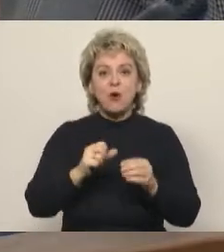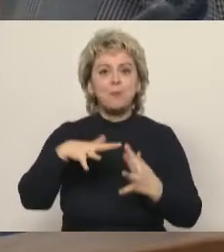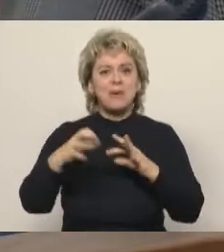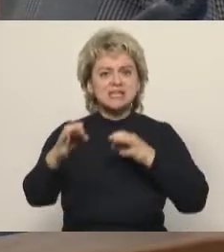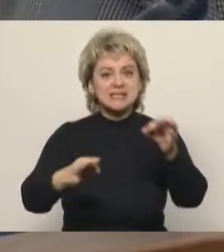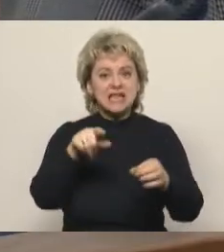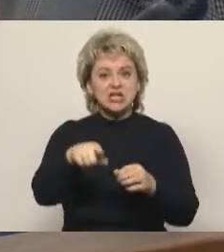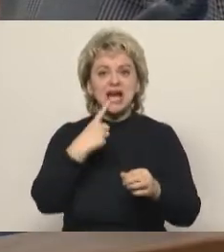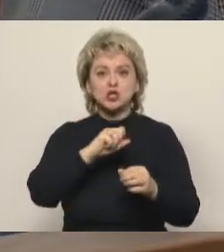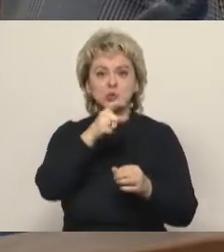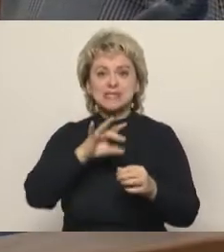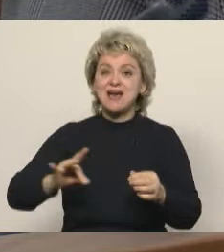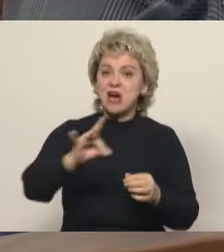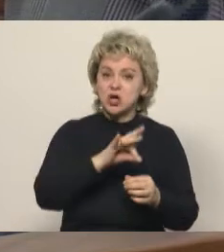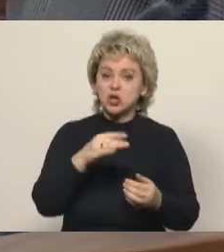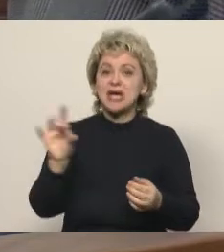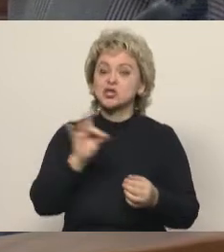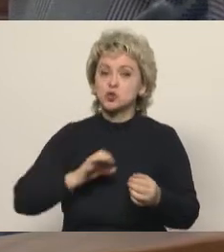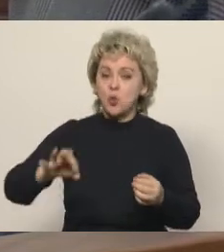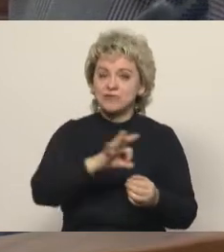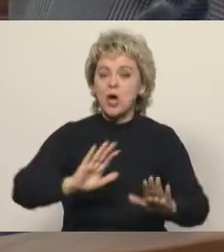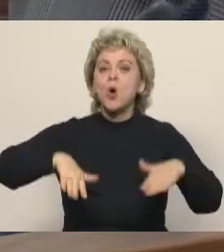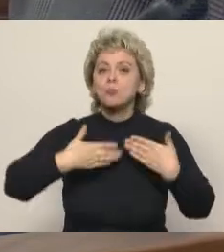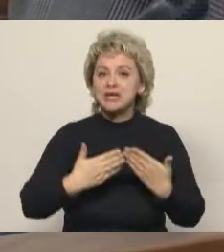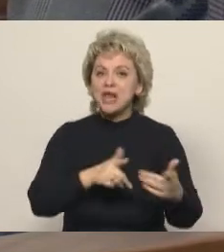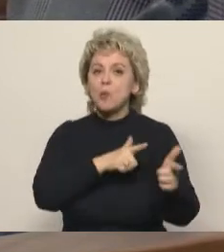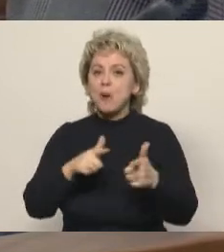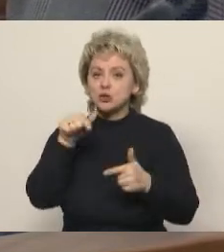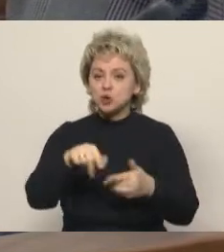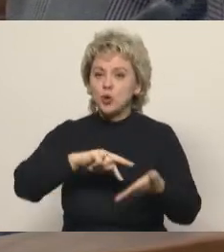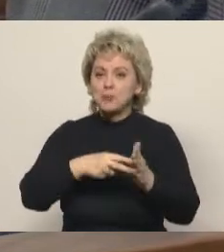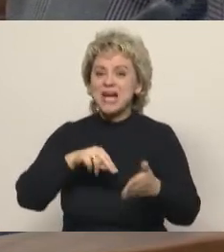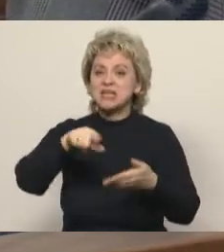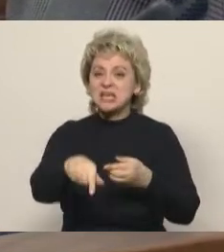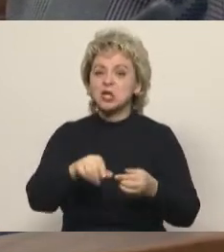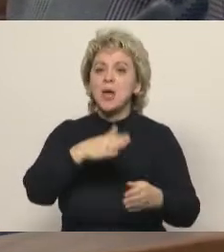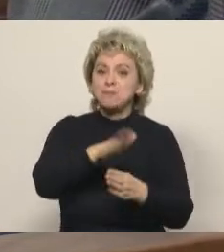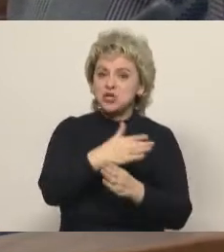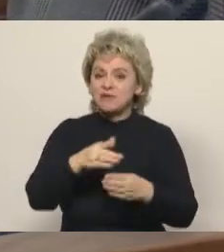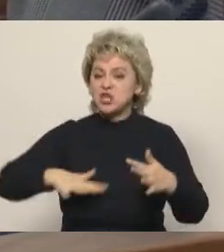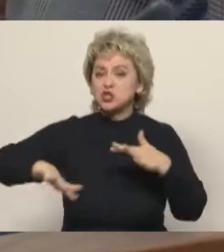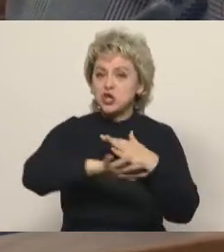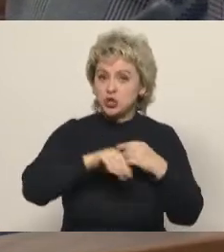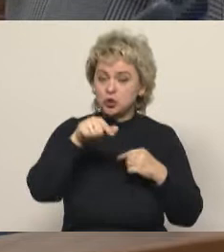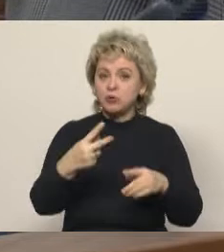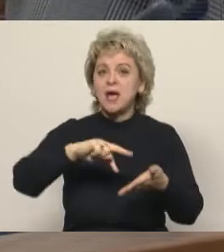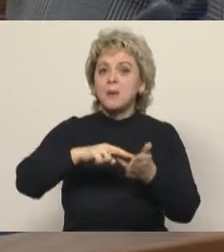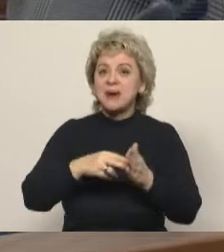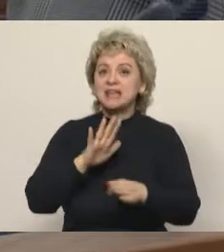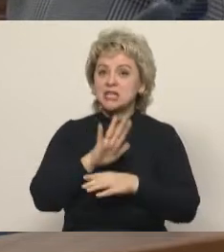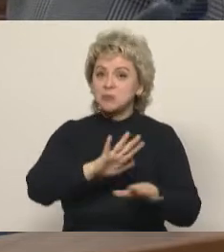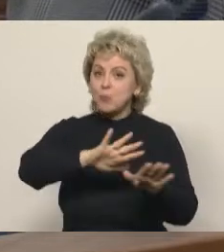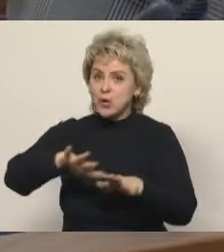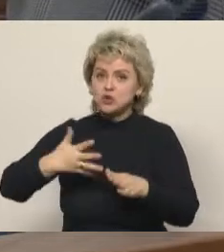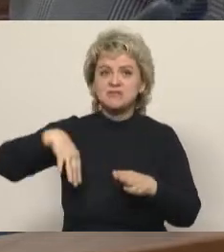поселения Красносулинского района Ростовской области предлагается подготовить проект планировки и проект межевания территорий. Проект распоряжения